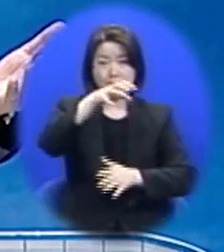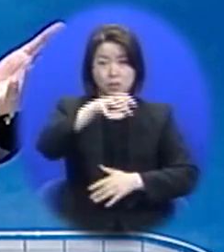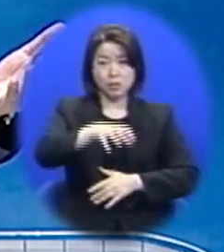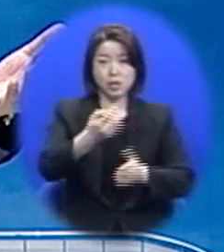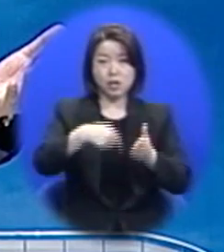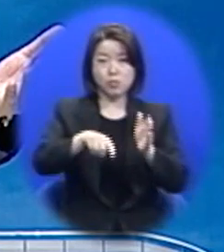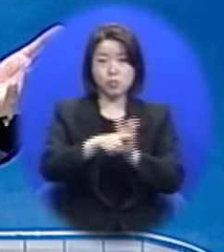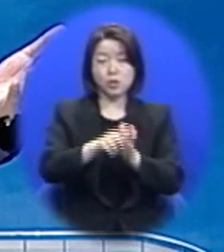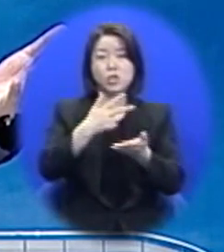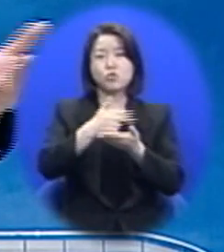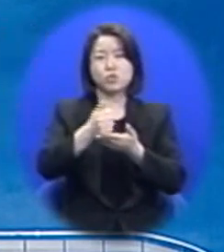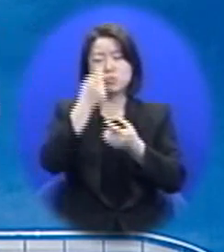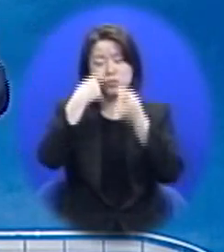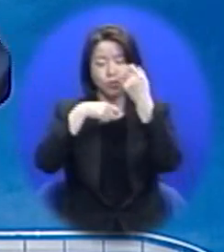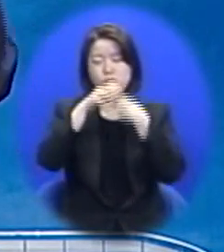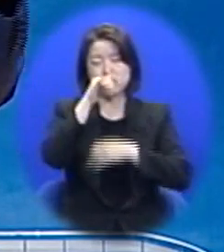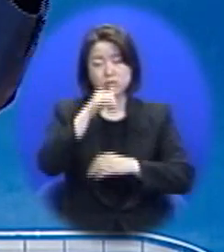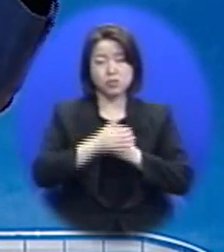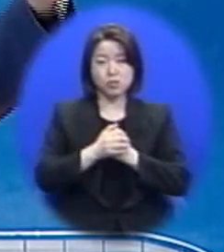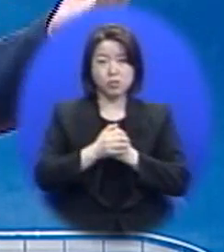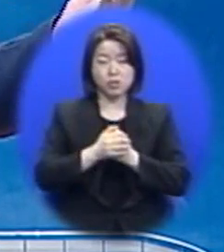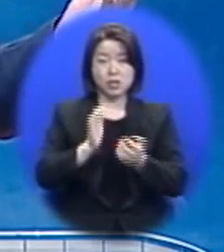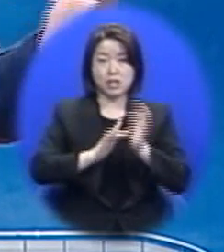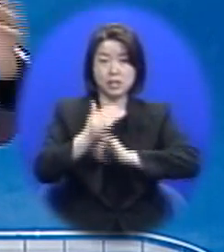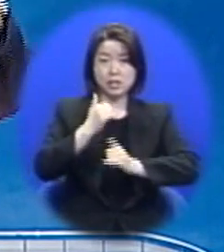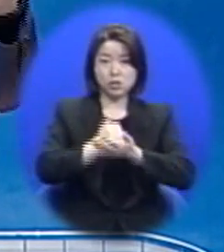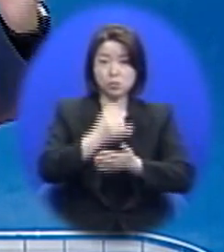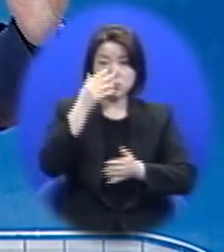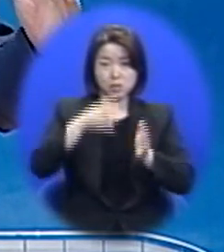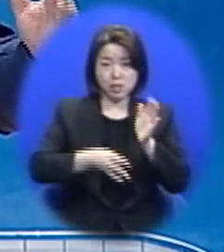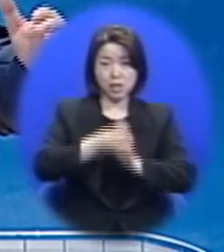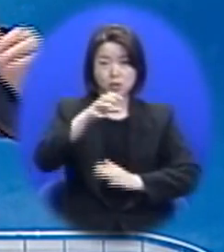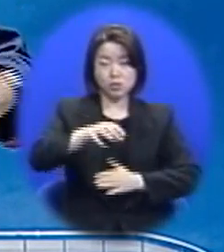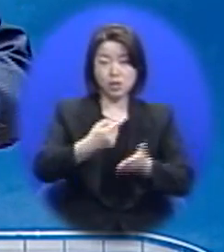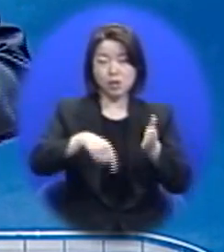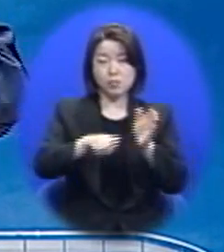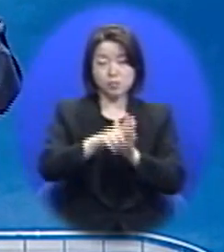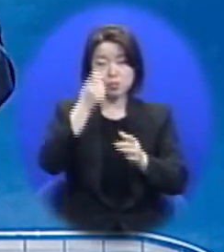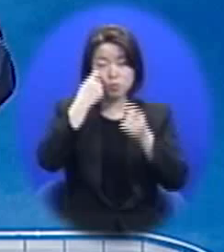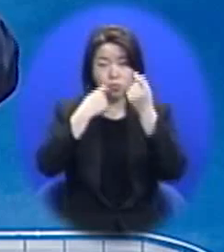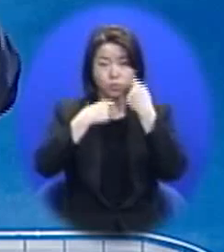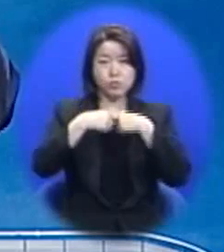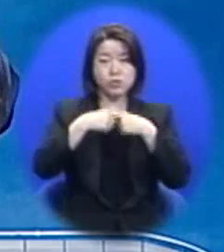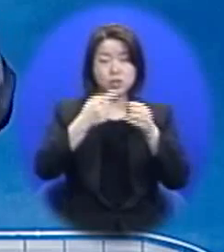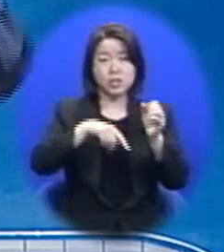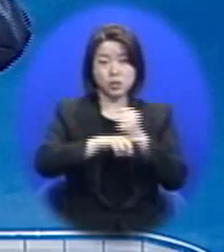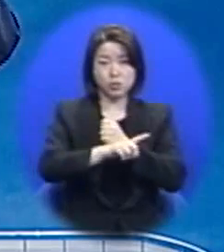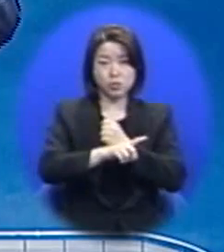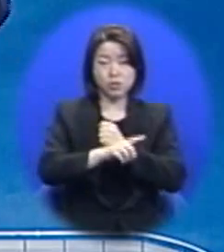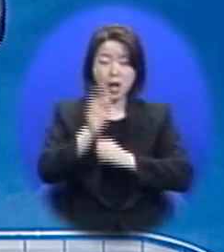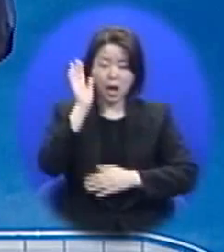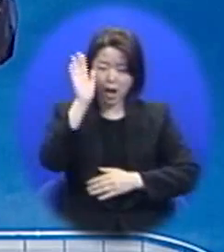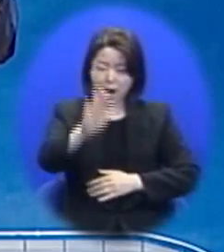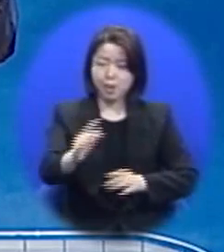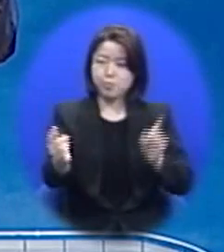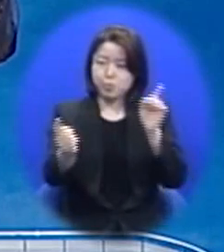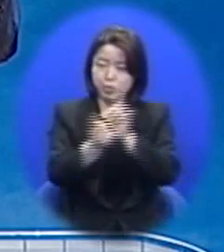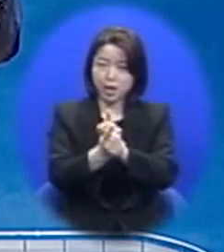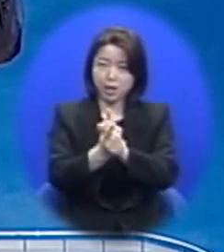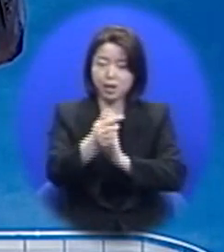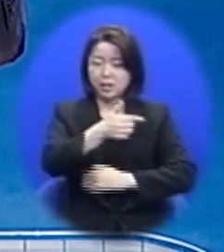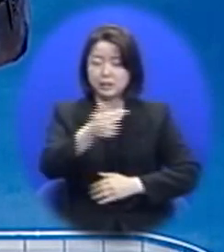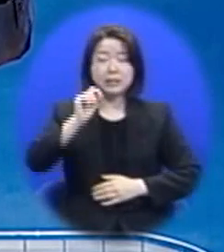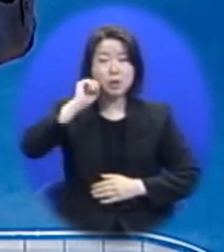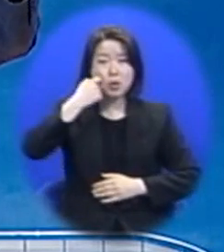우셨습니다. 예수님이 예루살렘을 위해서 우신 것은 예루살렘이 이제 당할 큰 어려움을 예수님이 내다보셨기